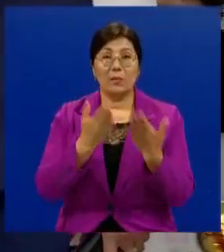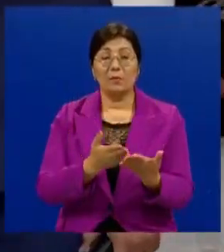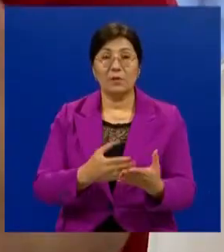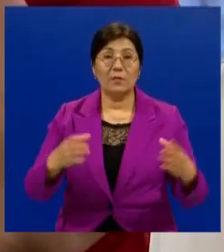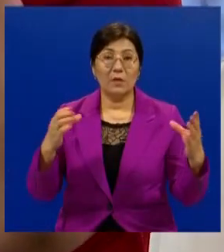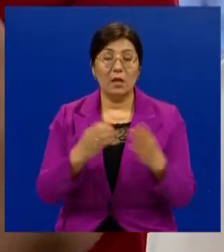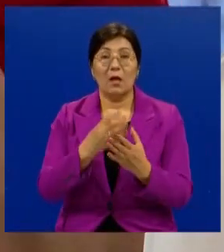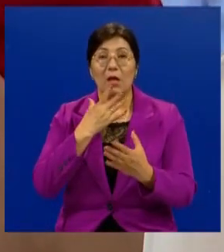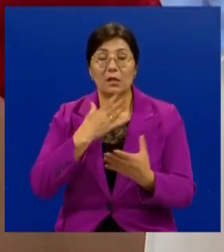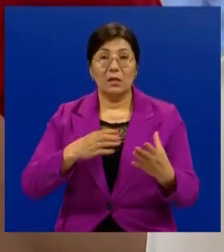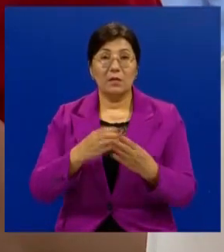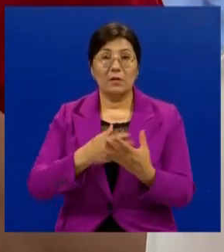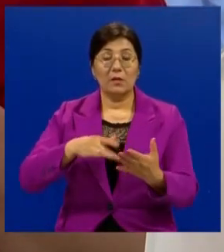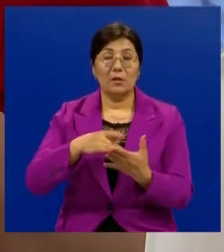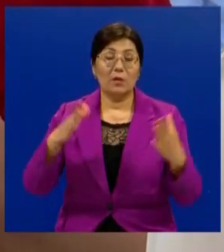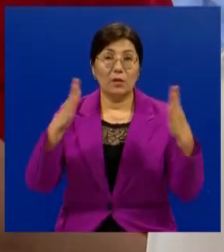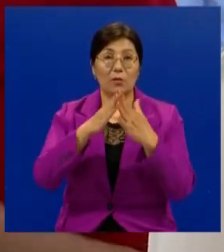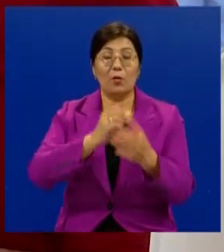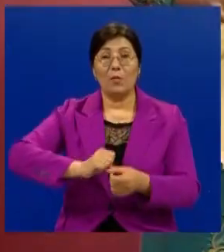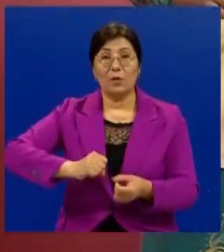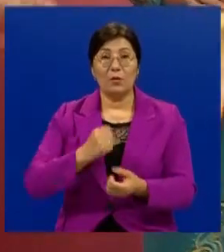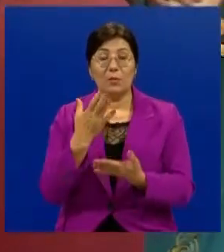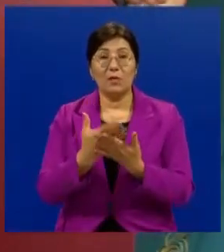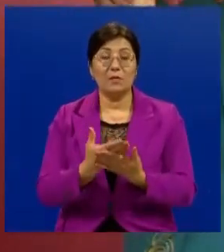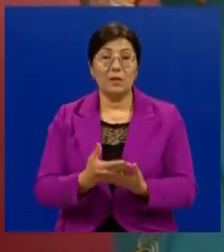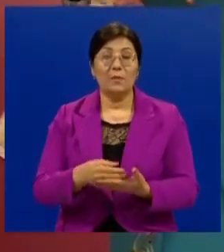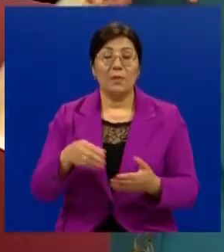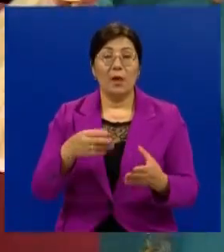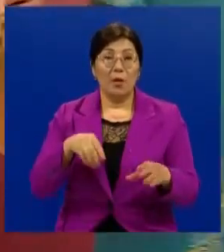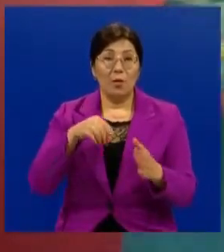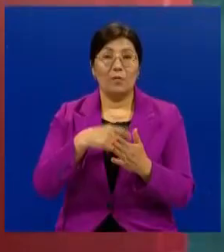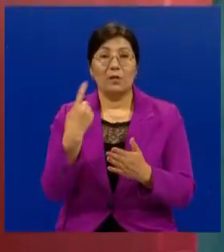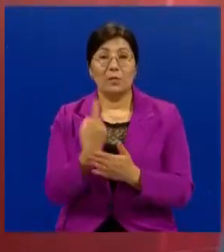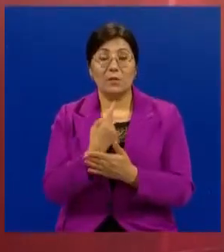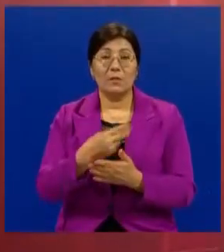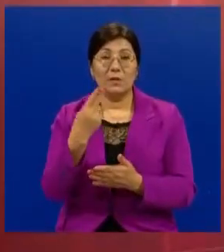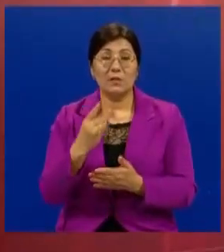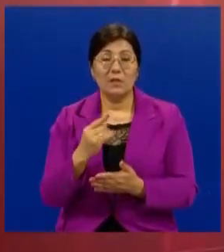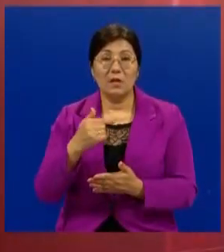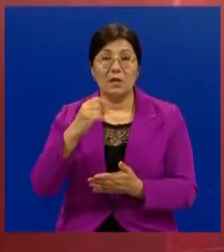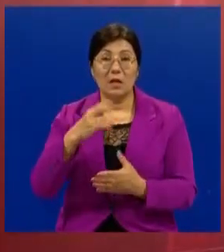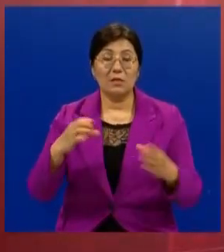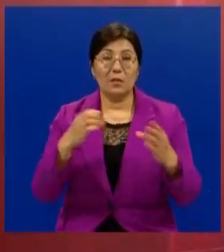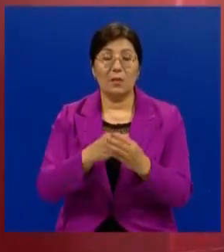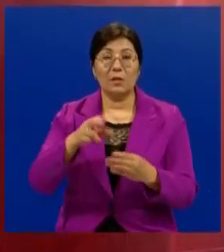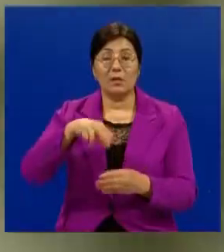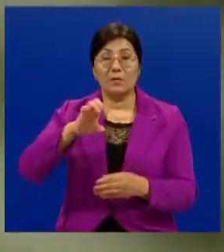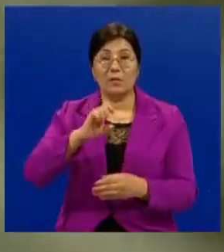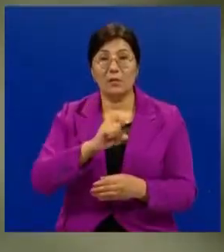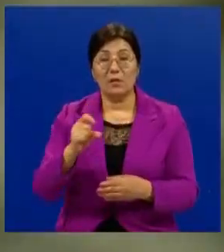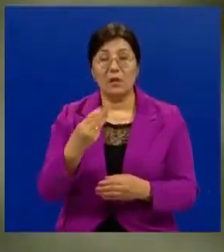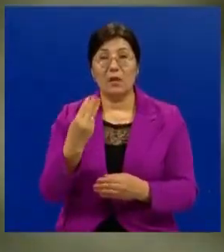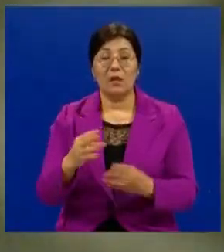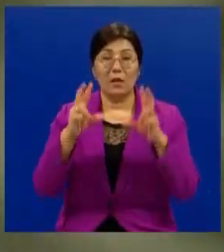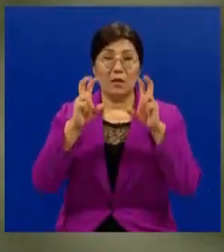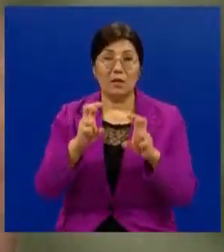этноцентров Дома дружбы. Порядка 15 человек насчитывает цыганский ансамбль «Дэш». Его артисты выступают с песнями и танцами на всех мероприятиях, проводимых